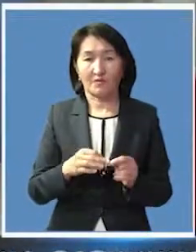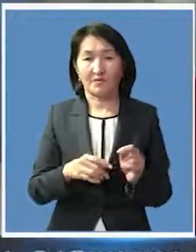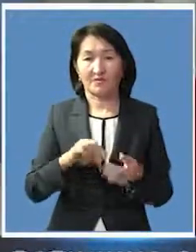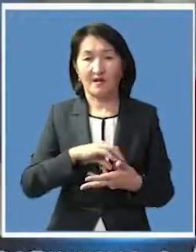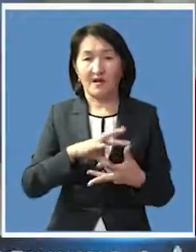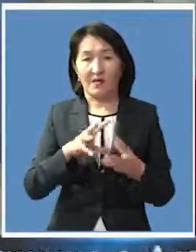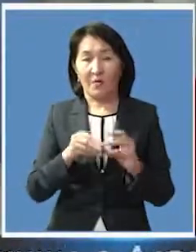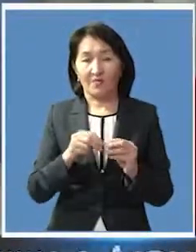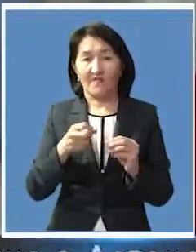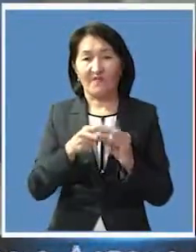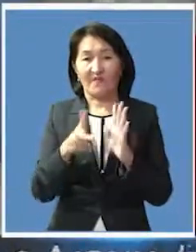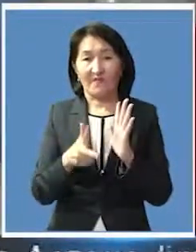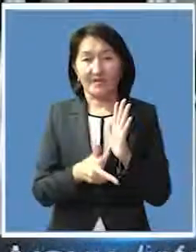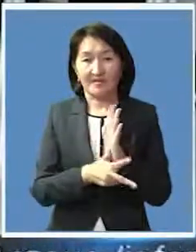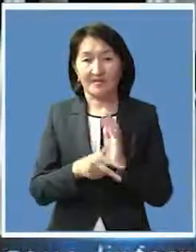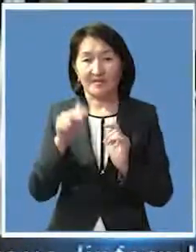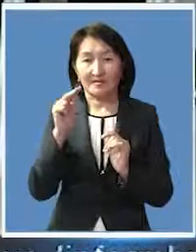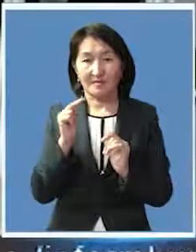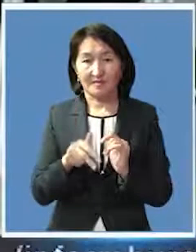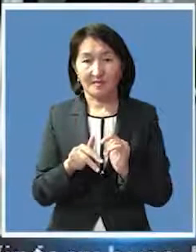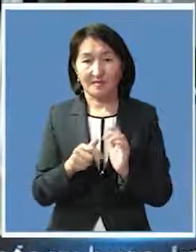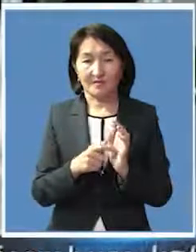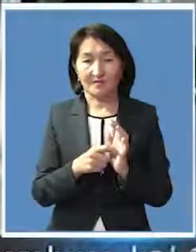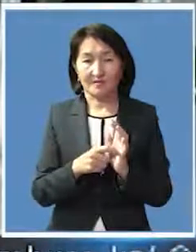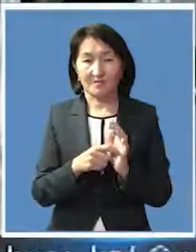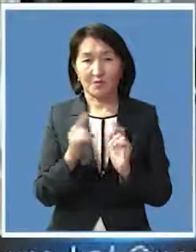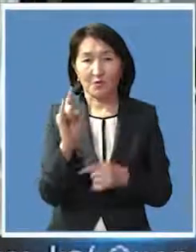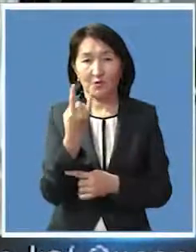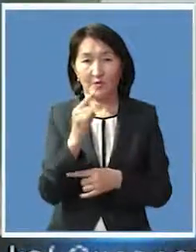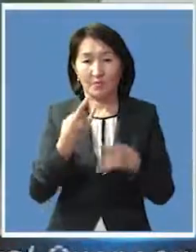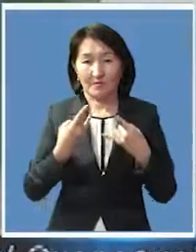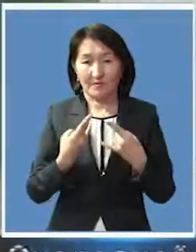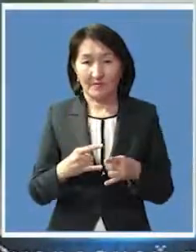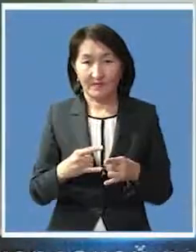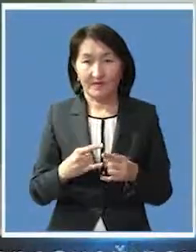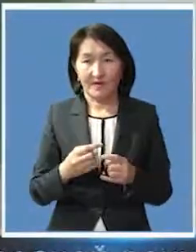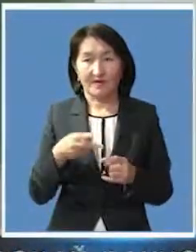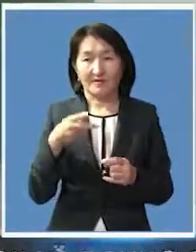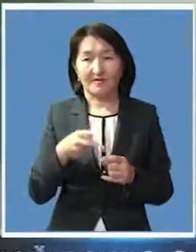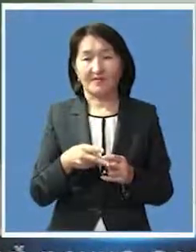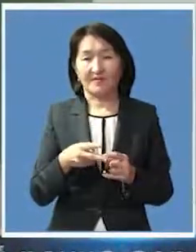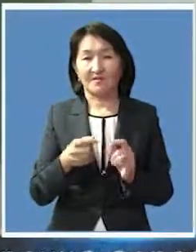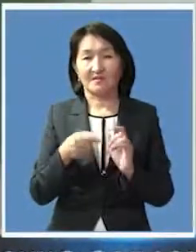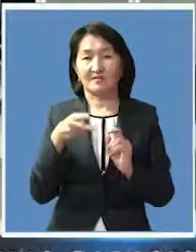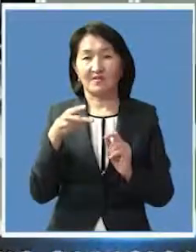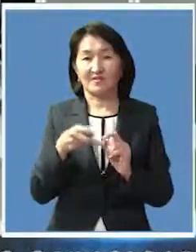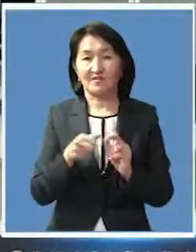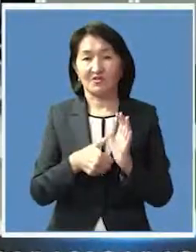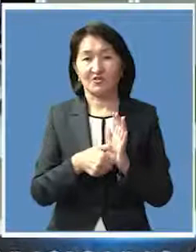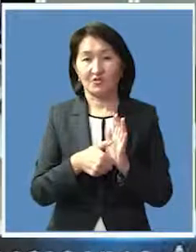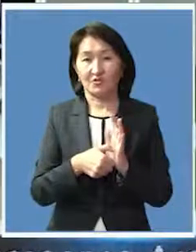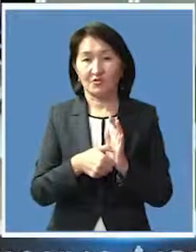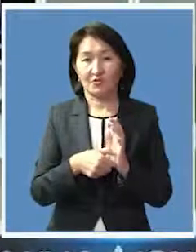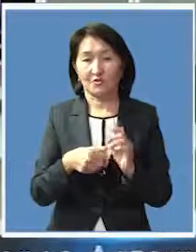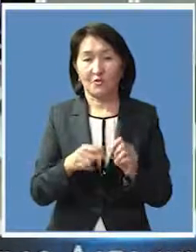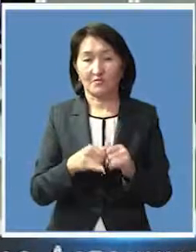363 новорожденных младенца. Только в октябре число жителей региона увеличилось на 2829 юных граждан. А за последние три дня